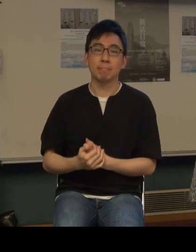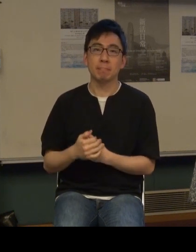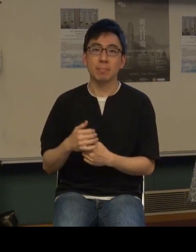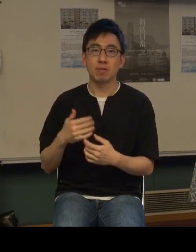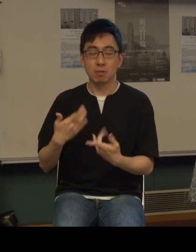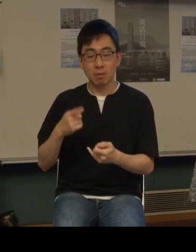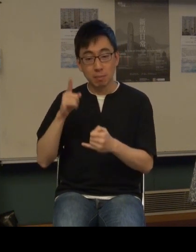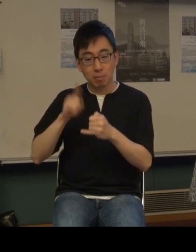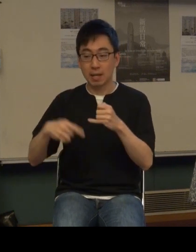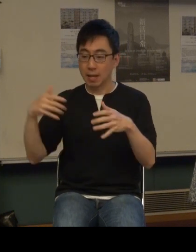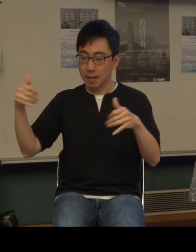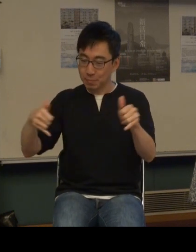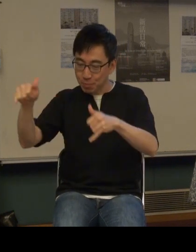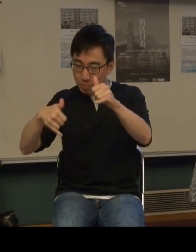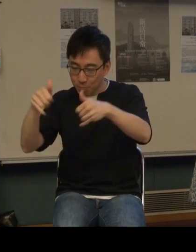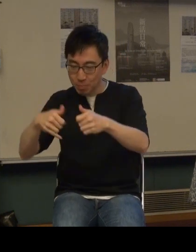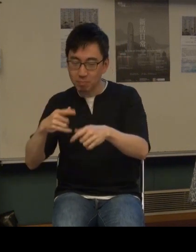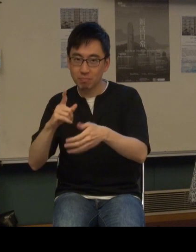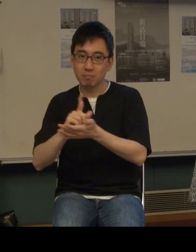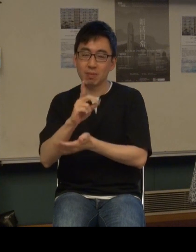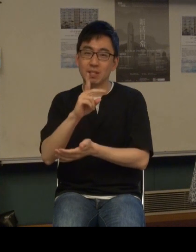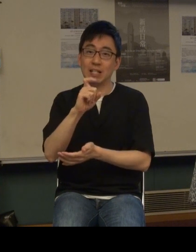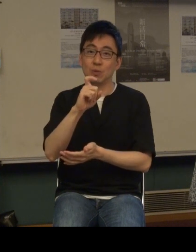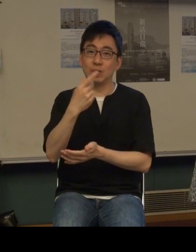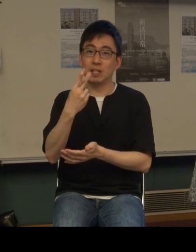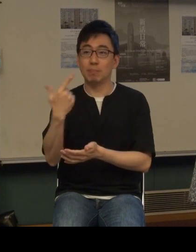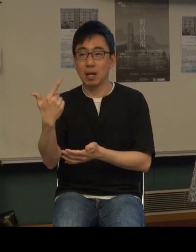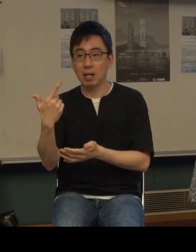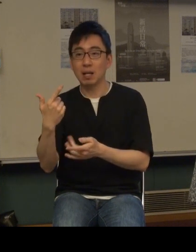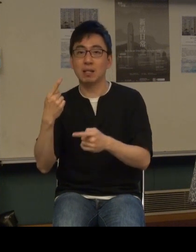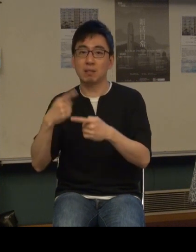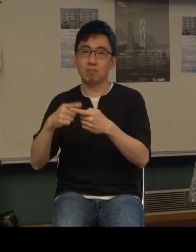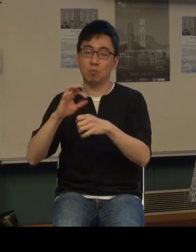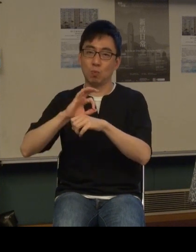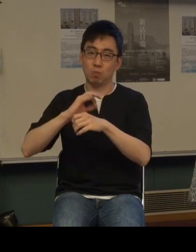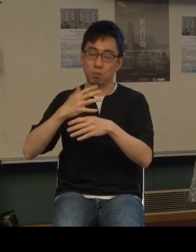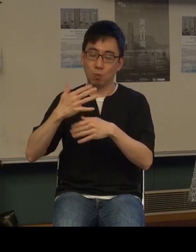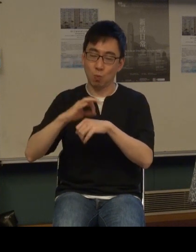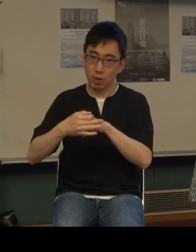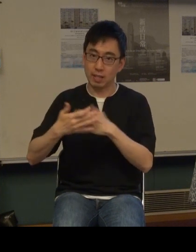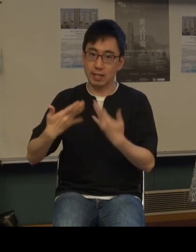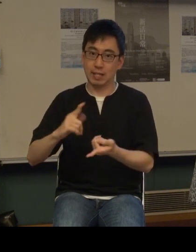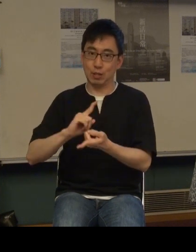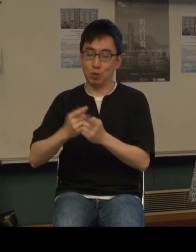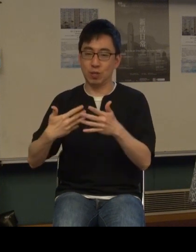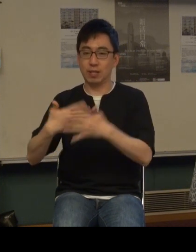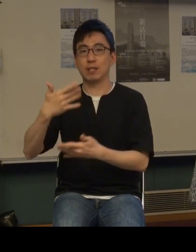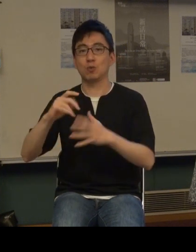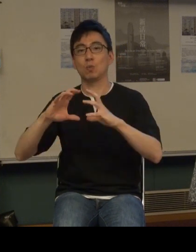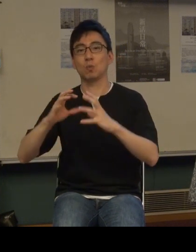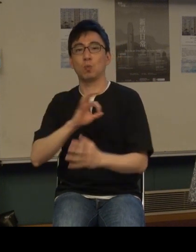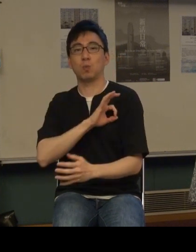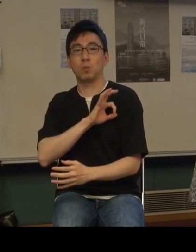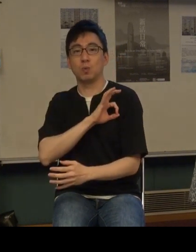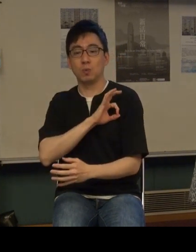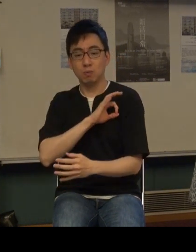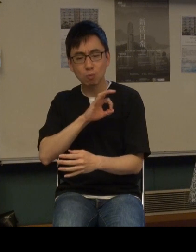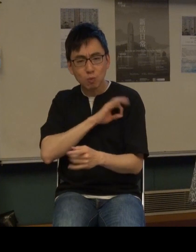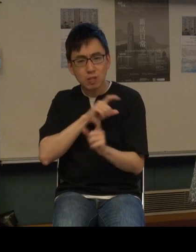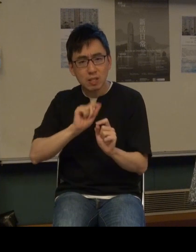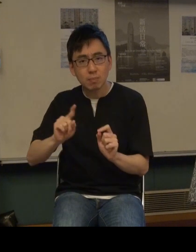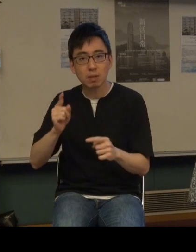咧，喺1928年咧就成立咗國際現代建築協會。 咁呢個所謂嘅協會咧，其實就係話不定期嘅